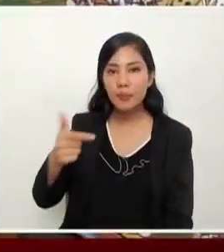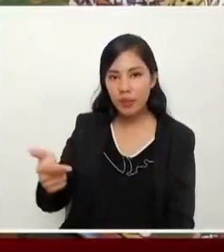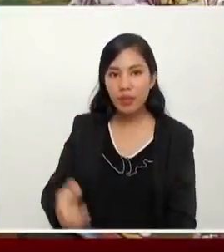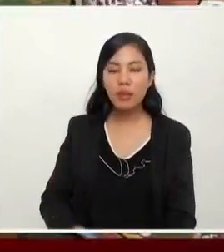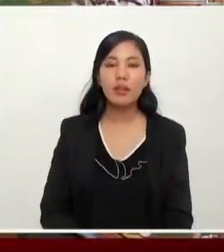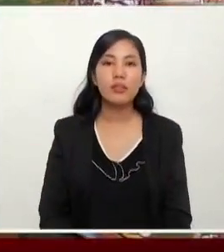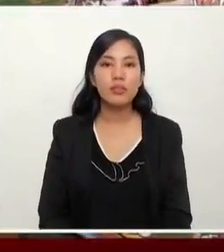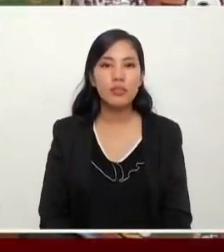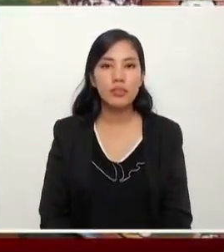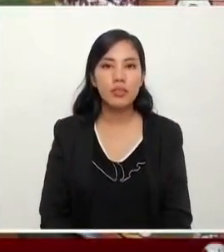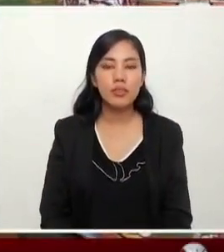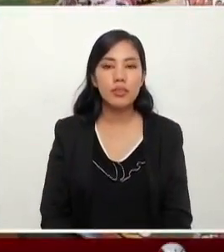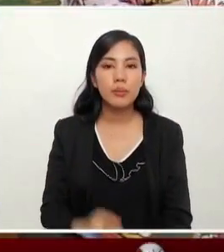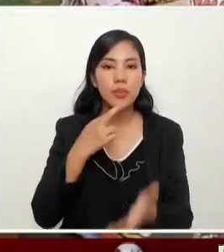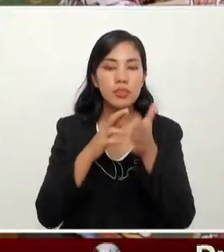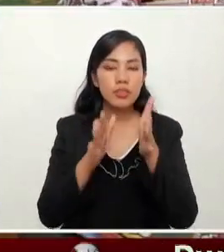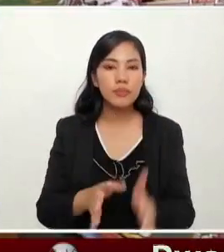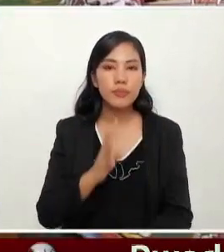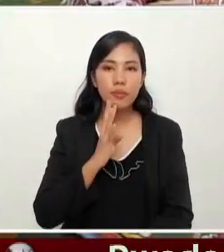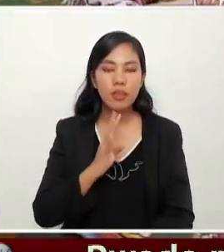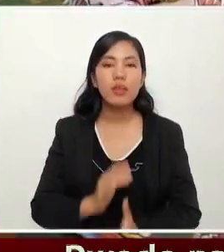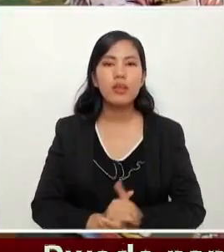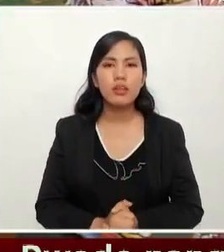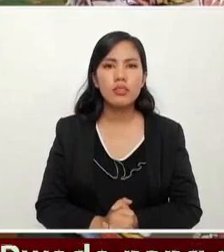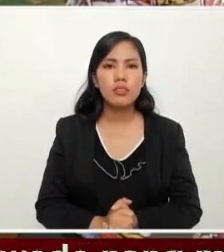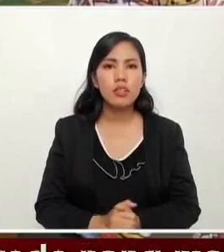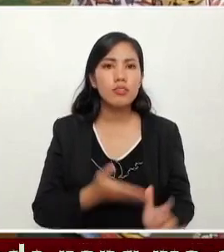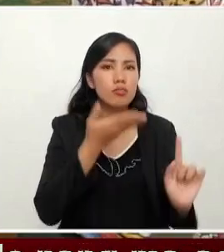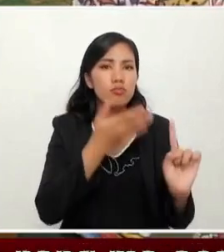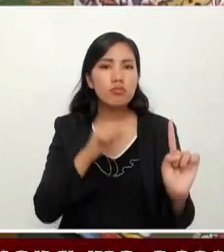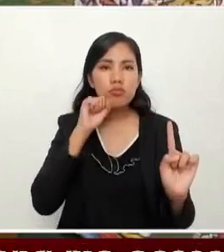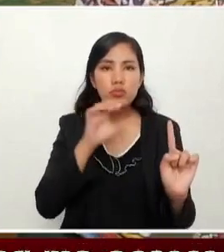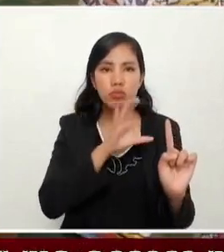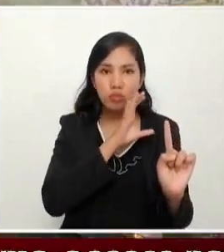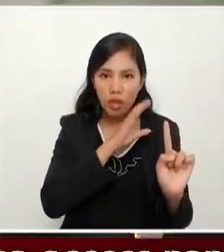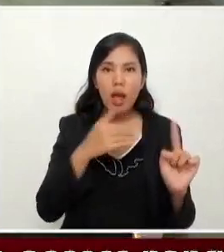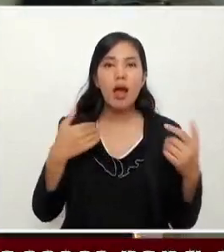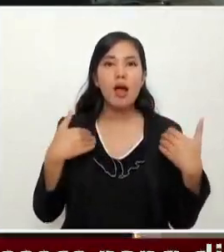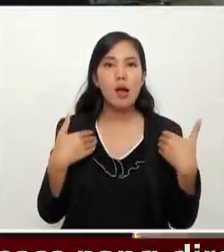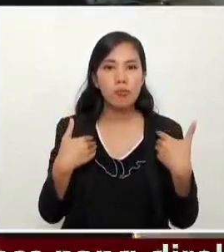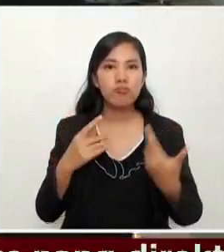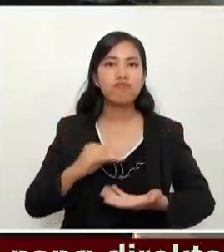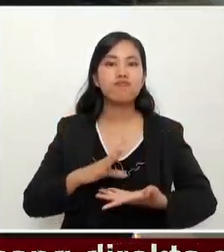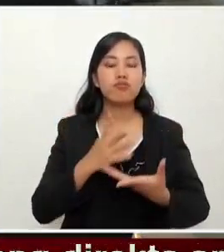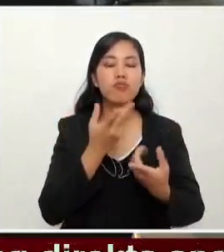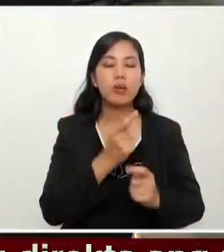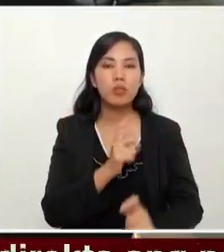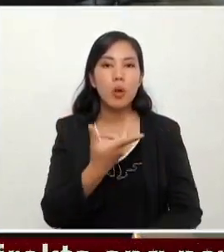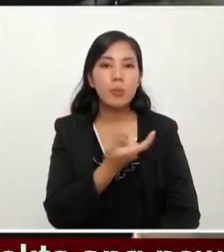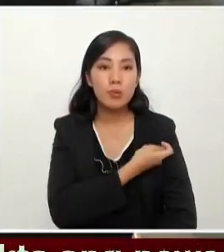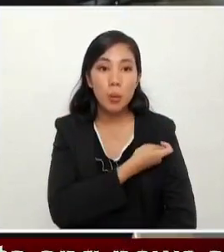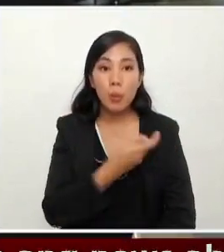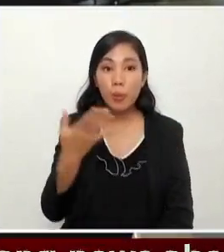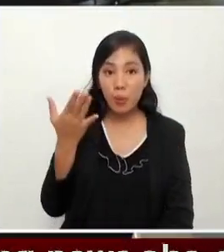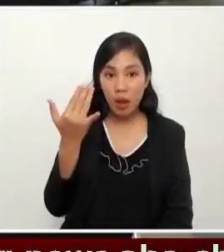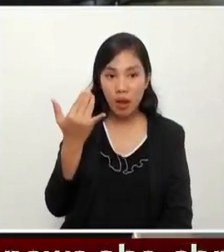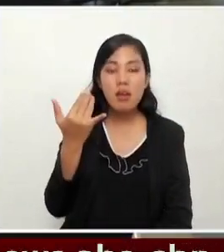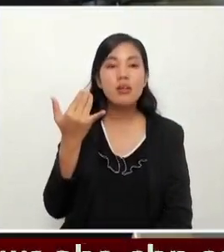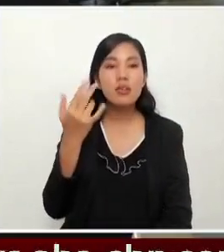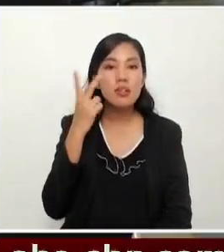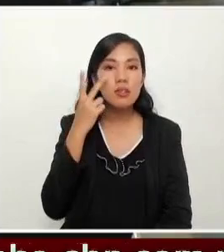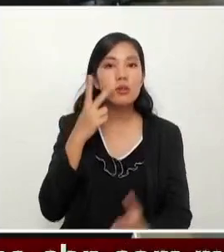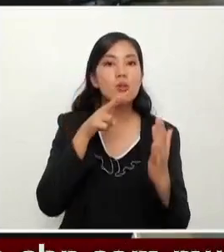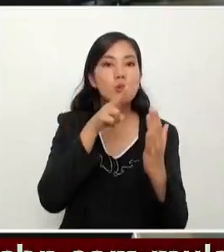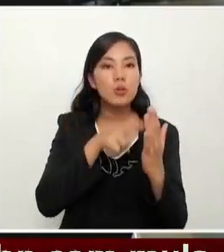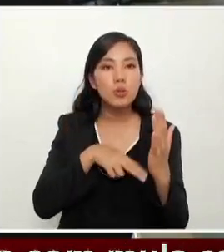Naengganyong magpabakuna ang 77-anyos na si Lola Erlinda sa Navotas ngayong araw. Nabasa niya kasi online na mataas ang efficacy rate